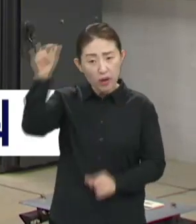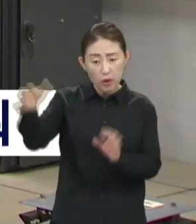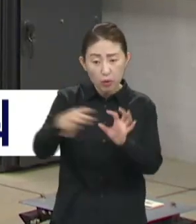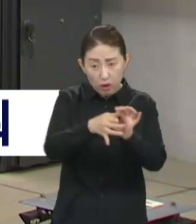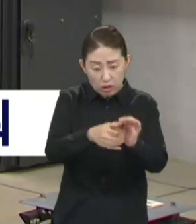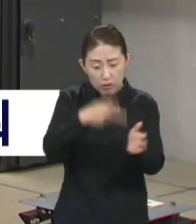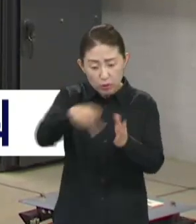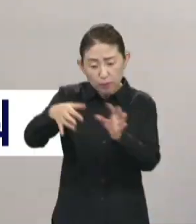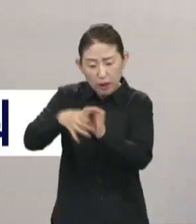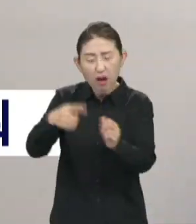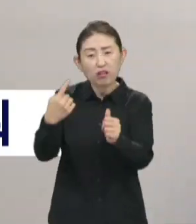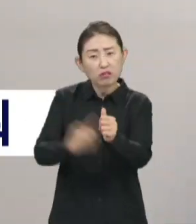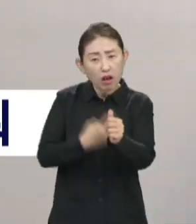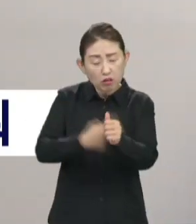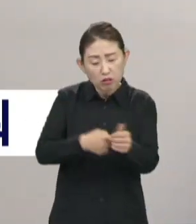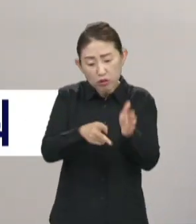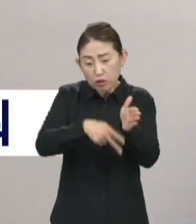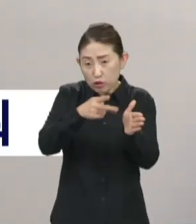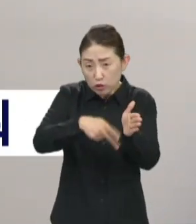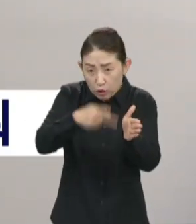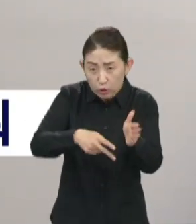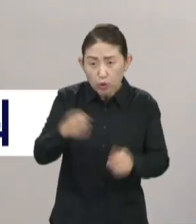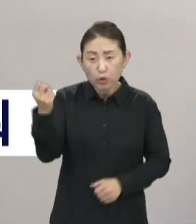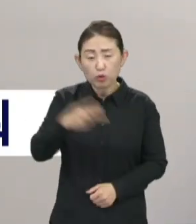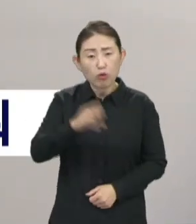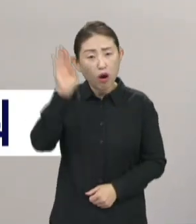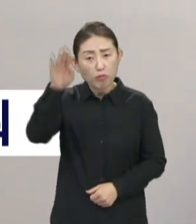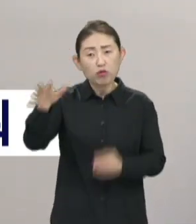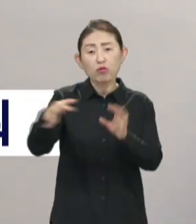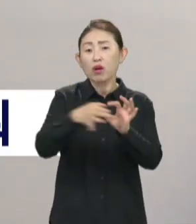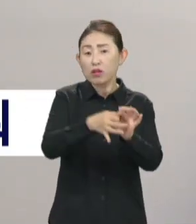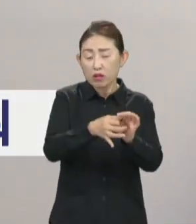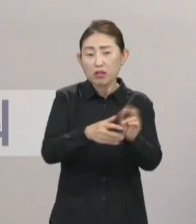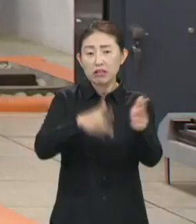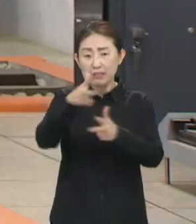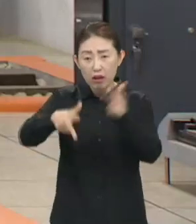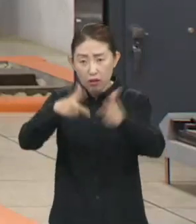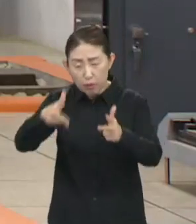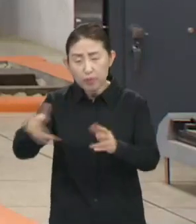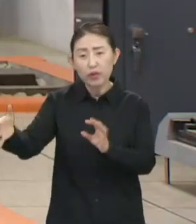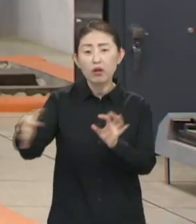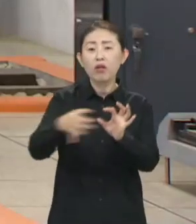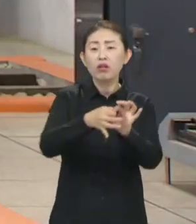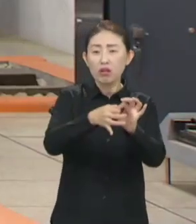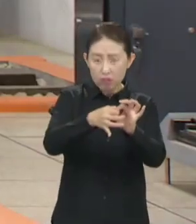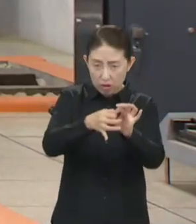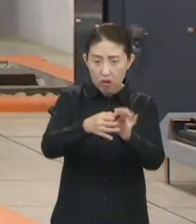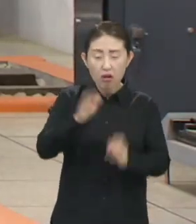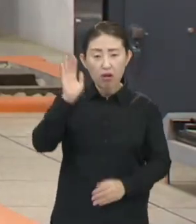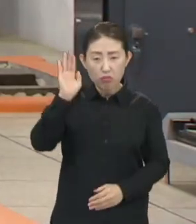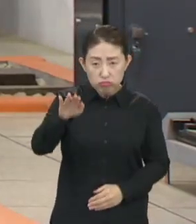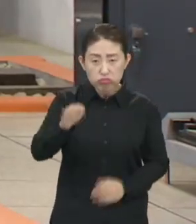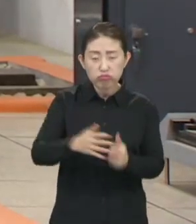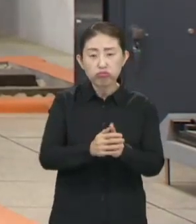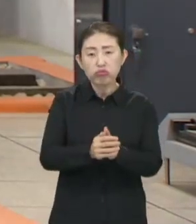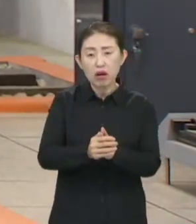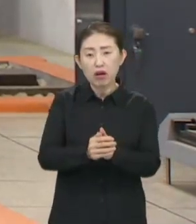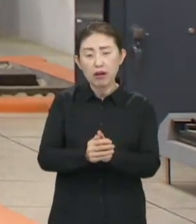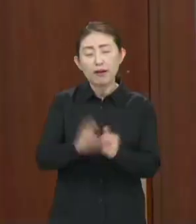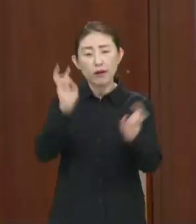접목돼 자율주행열차와 스마트 철도로 대표되는 철도신산업 분야가 서서히 성장궤도에 진입하고